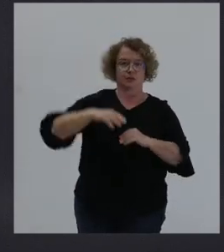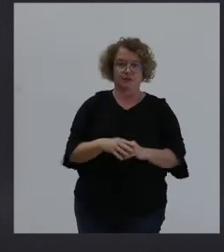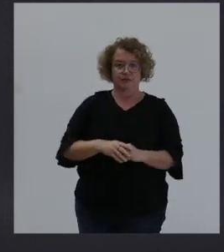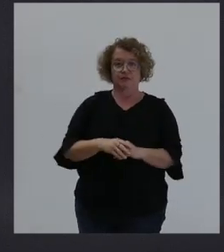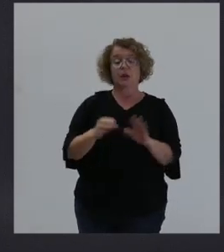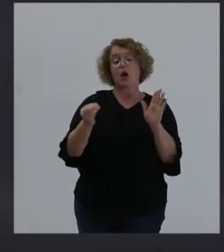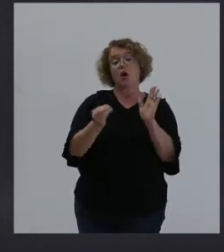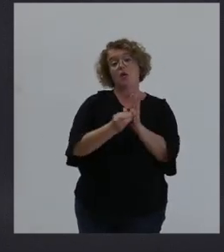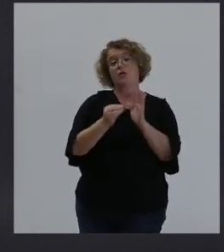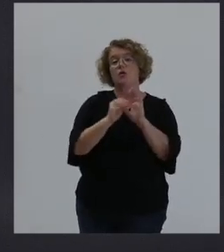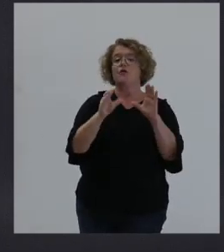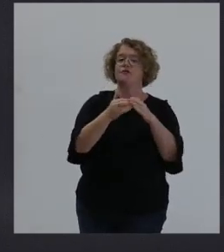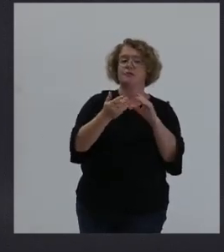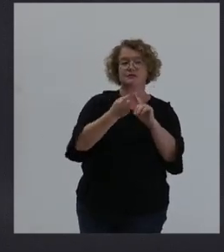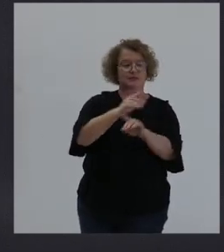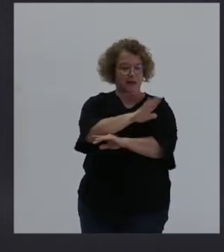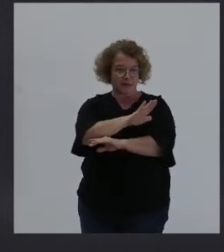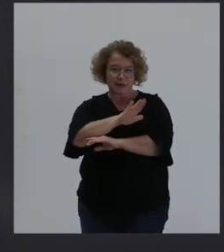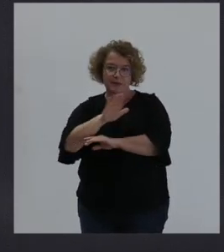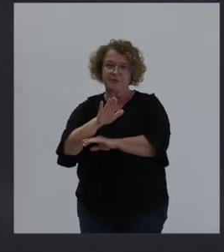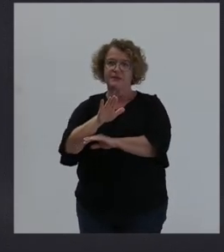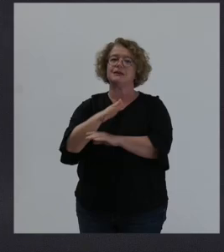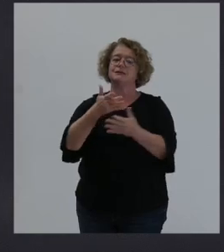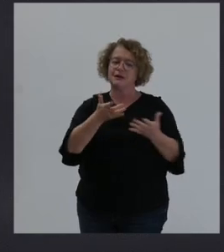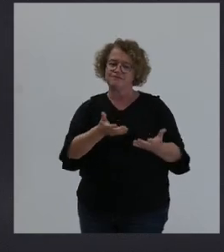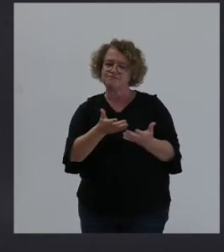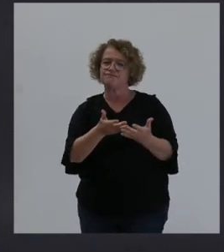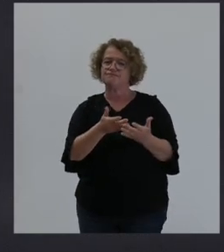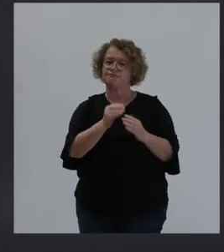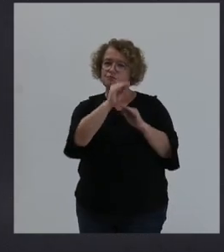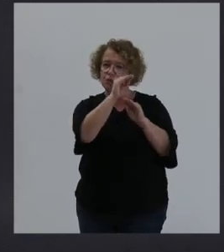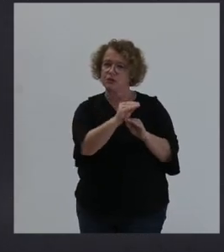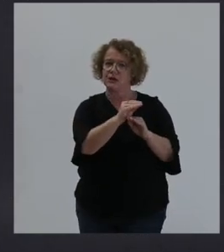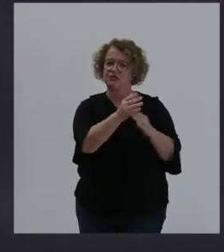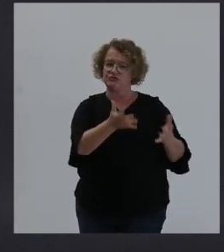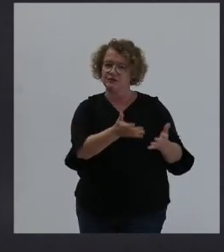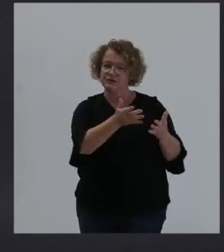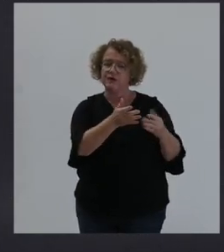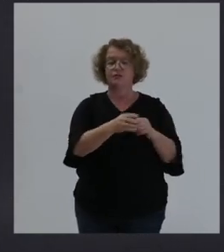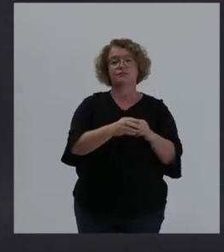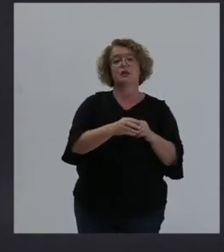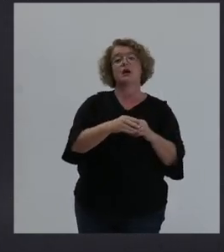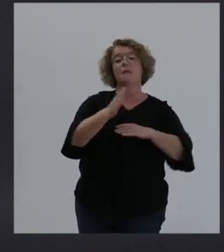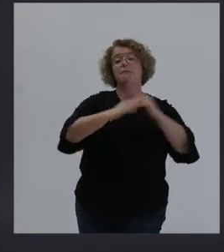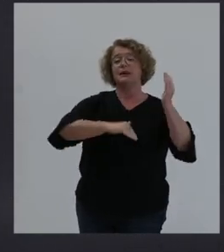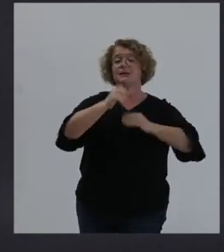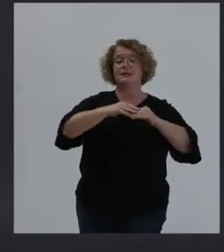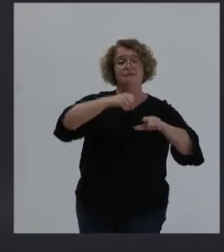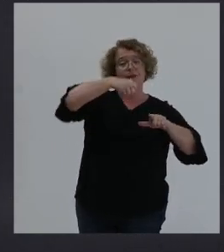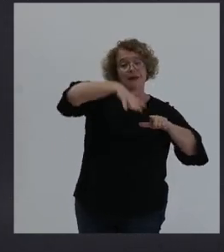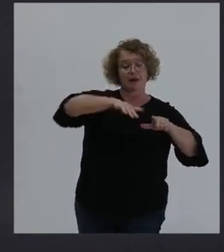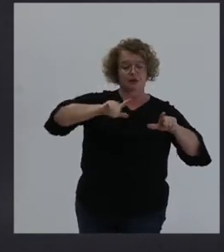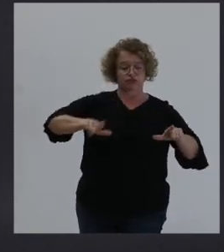les spécificités de nos formations ainsi que leur mise en visibilité. Nous réaliserons ainsi une cartographie des métiers et des